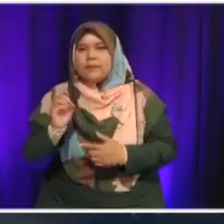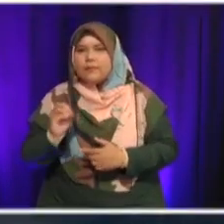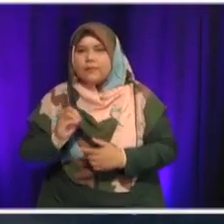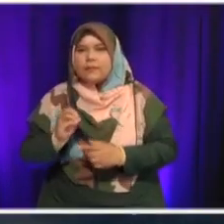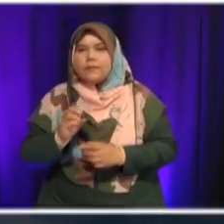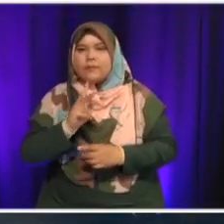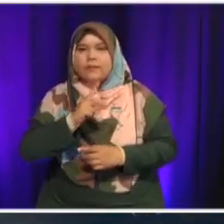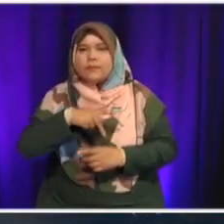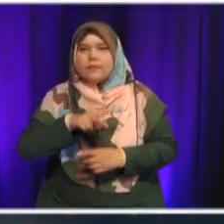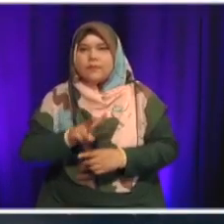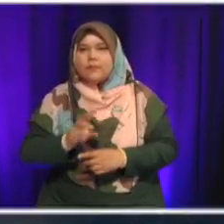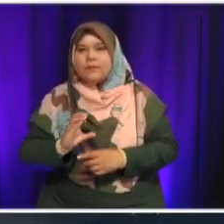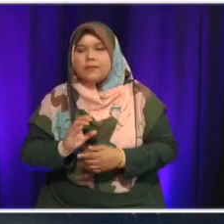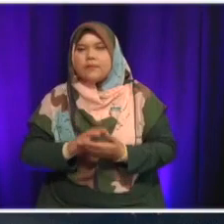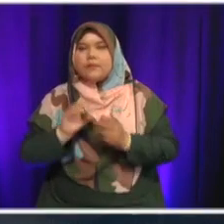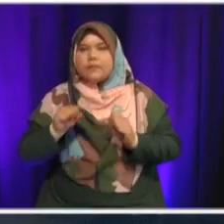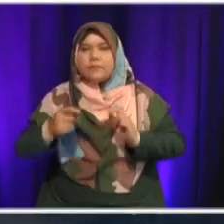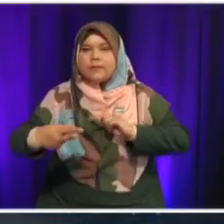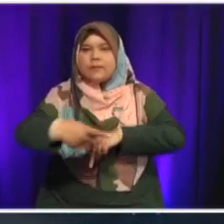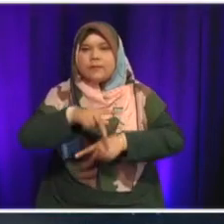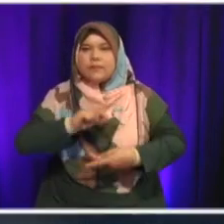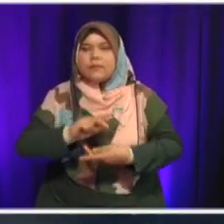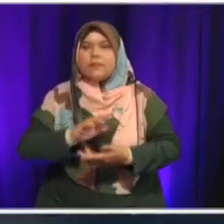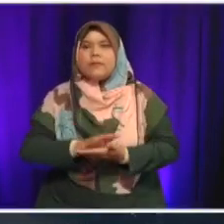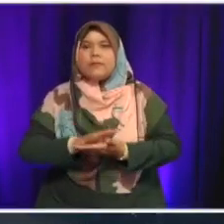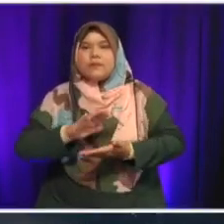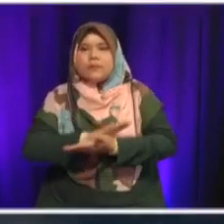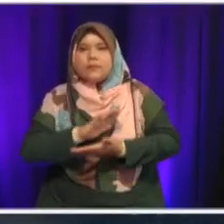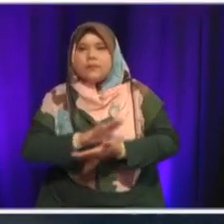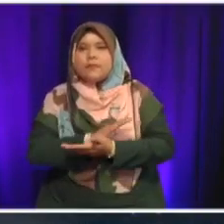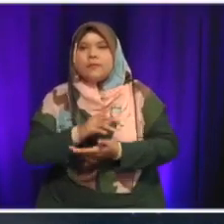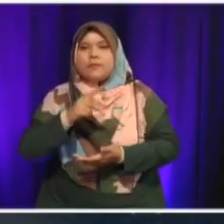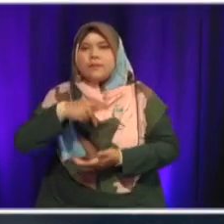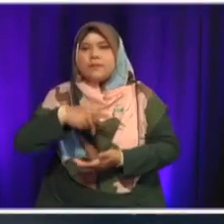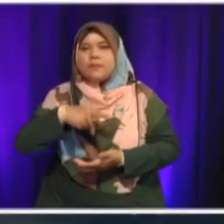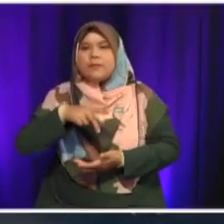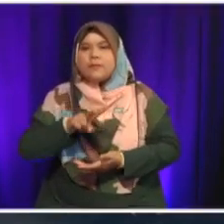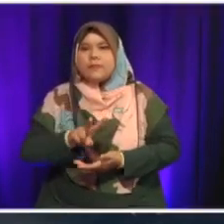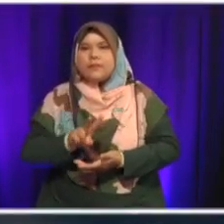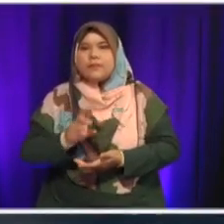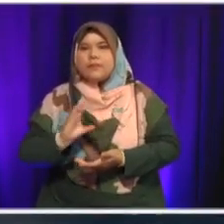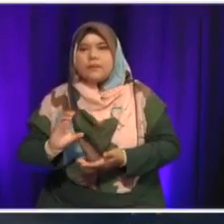itu kita boleh gunakan kotak kertas PVC oh yang ini Oke